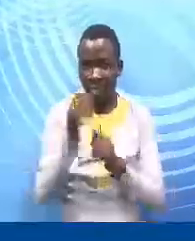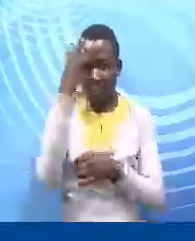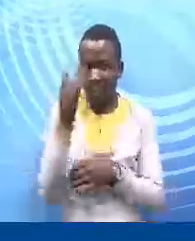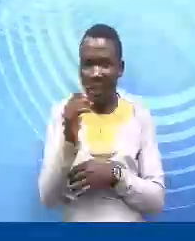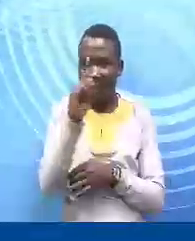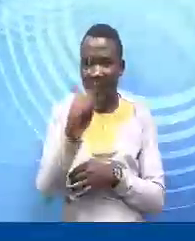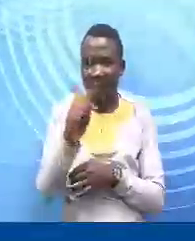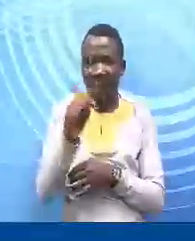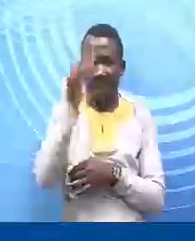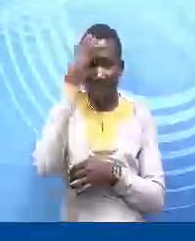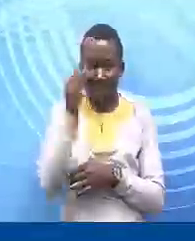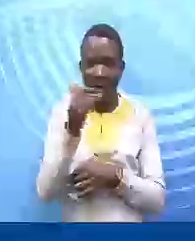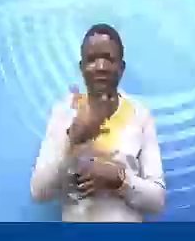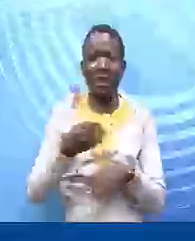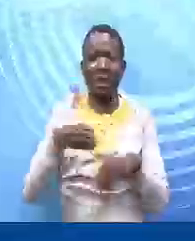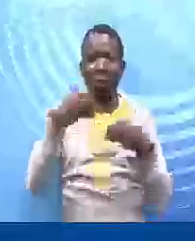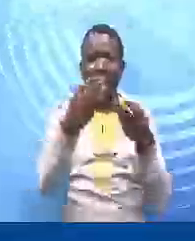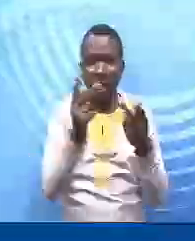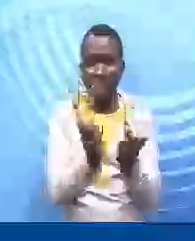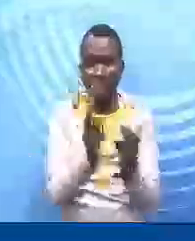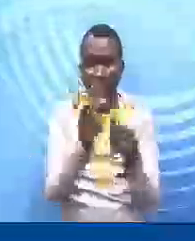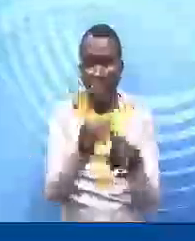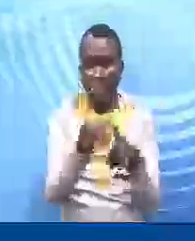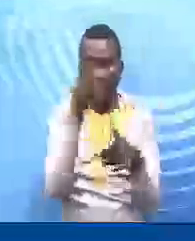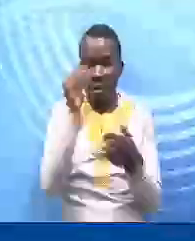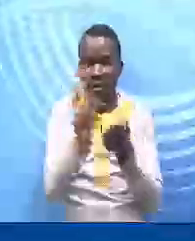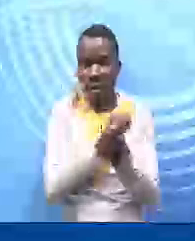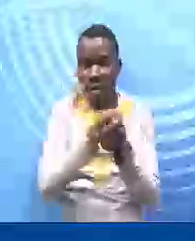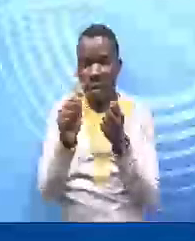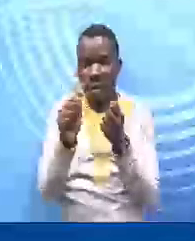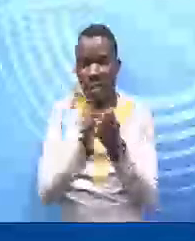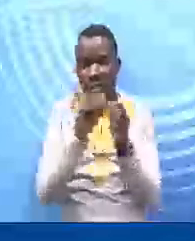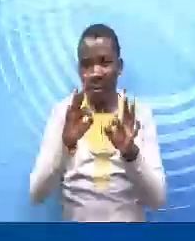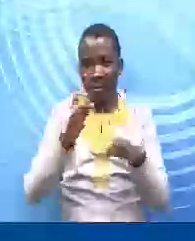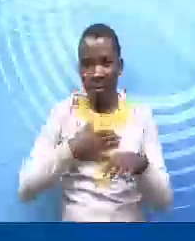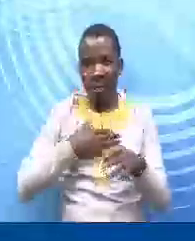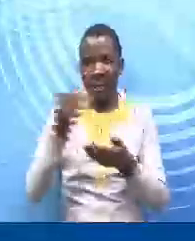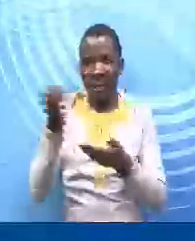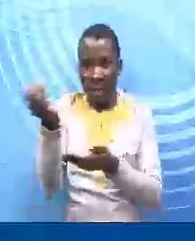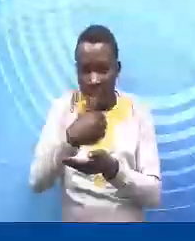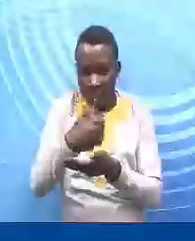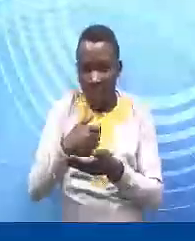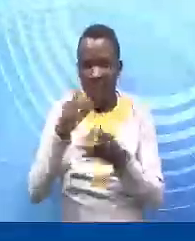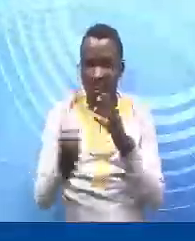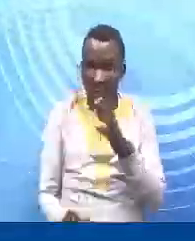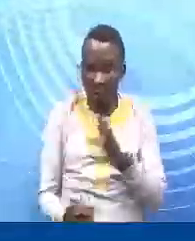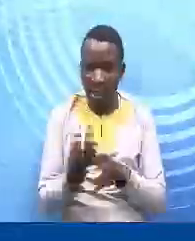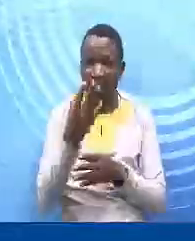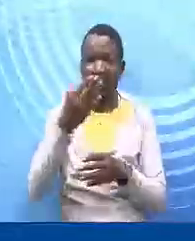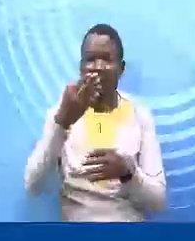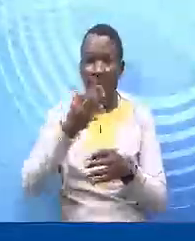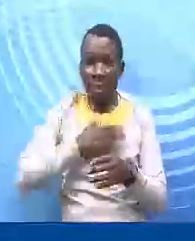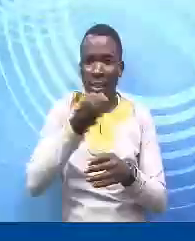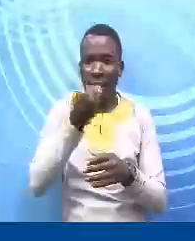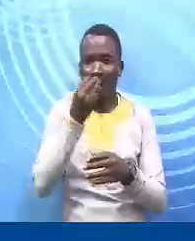banyangiririza buri gihe sinsarura ibyo mpinze barasarura bakigurishiriza byera ibyanjye bakaba ari byo birira